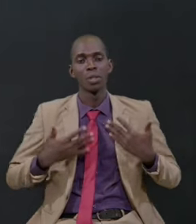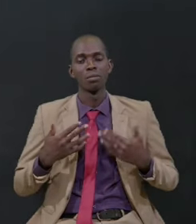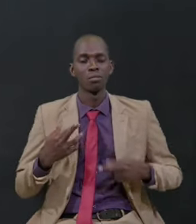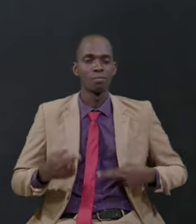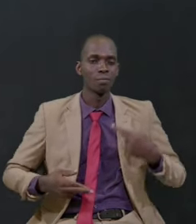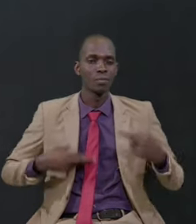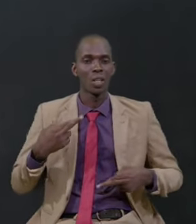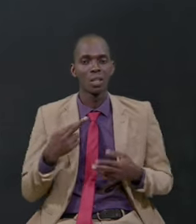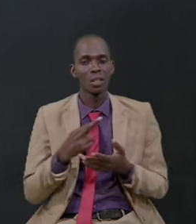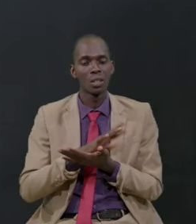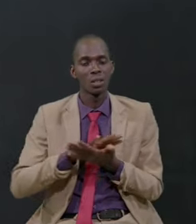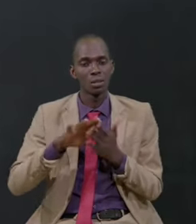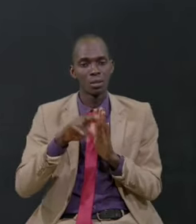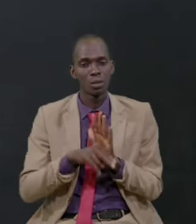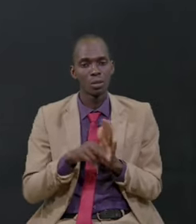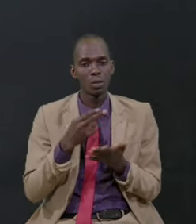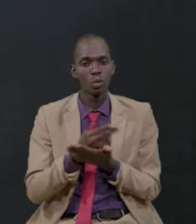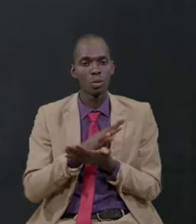justice et la sainteté